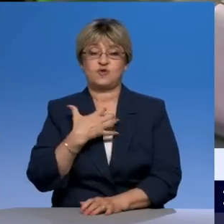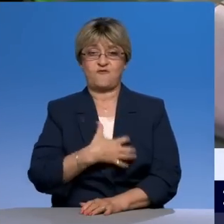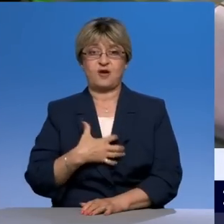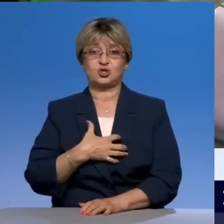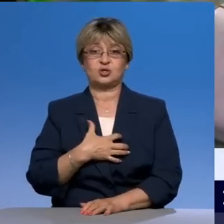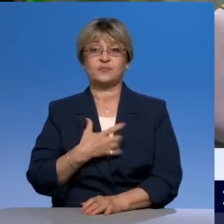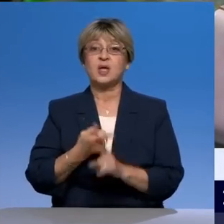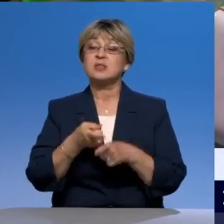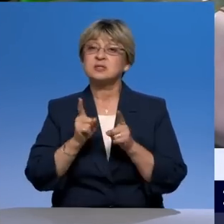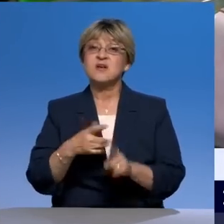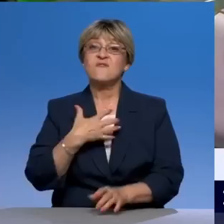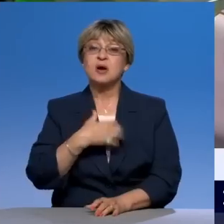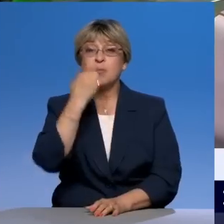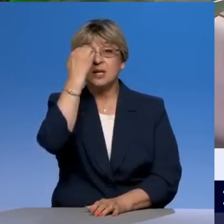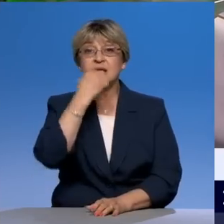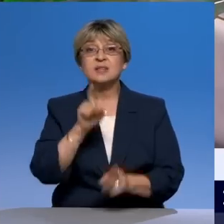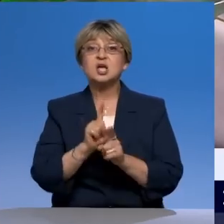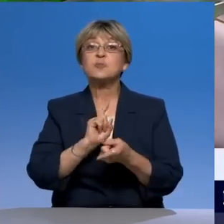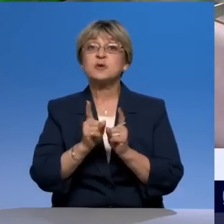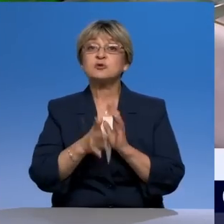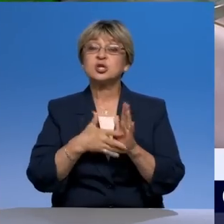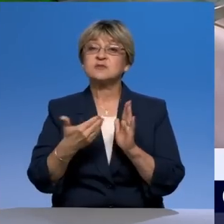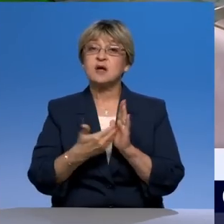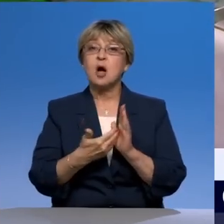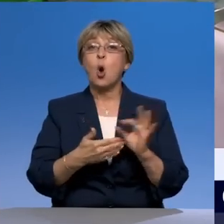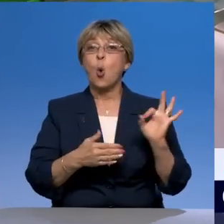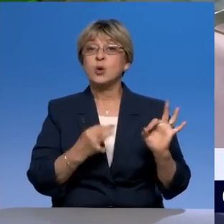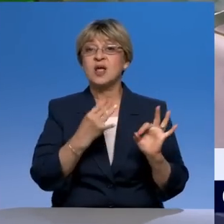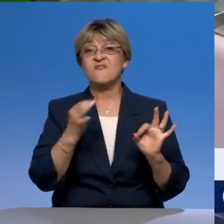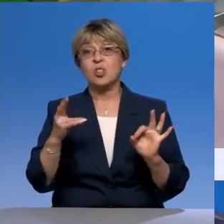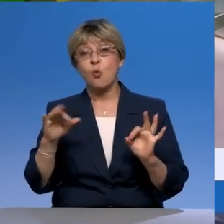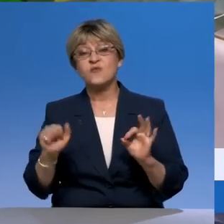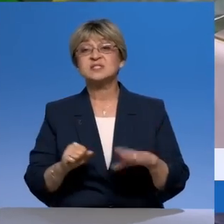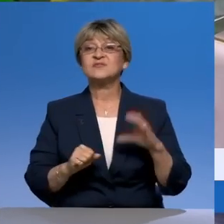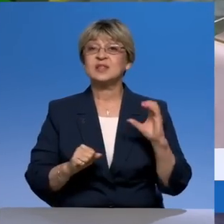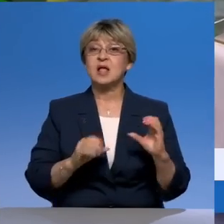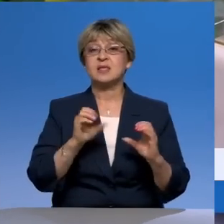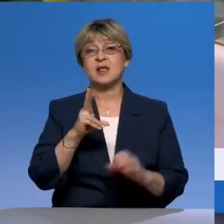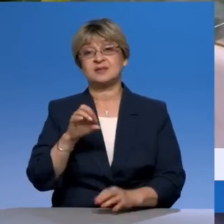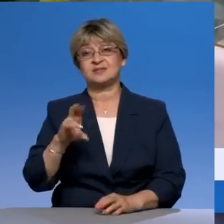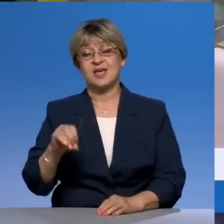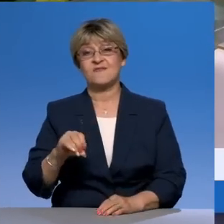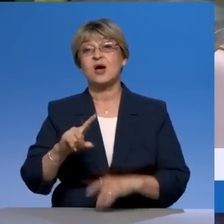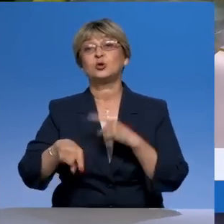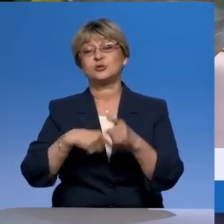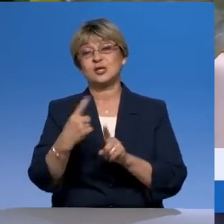действительно важно. Благодарим переводчиков жестового языка Ольгу Иванову и Светлану Елисееву. Меня зовут Константин Чуриков. Счастливо. Смотрите ОТР. До свидания.